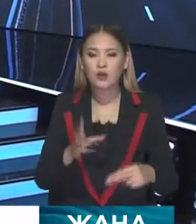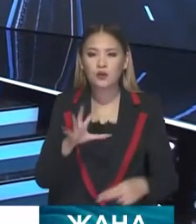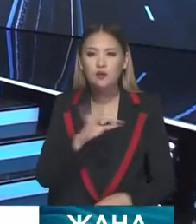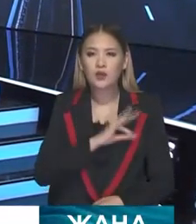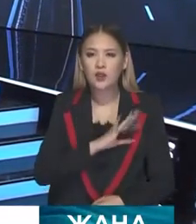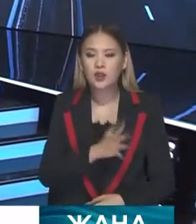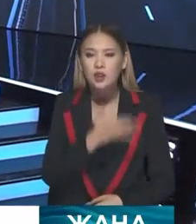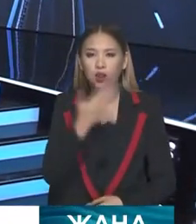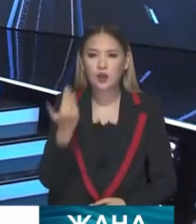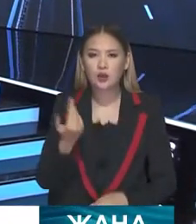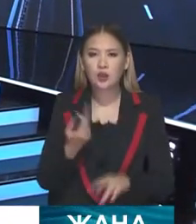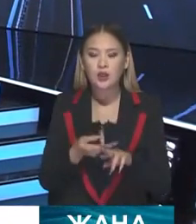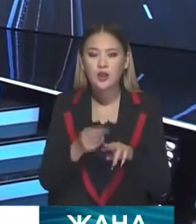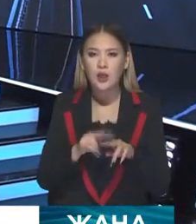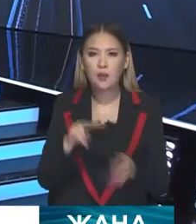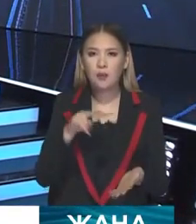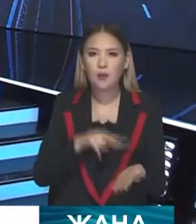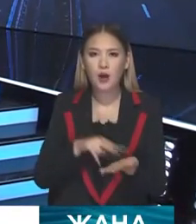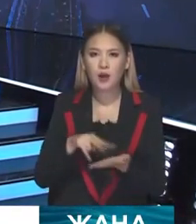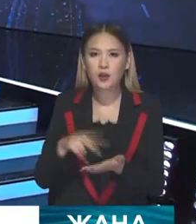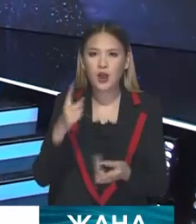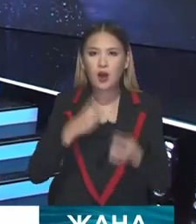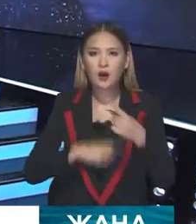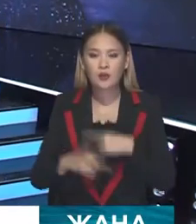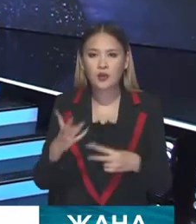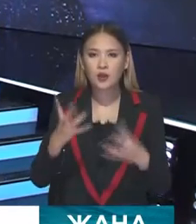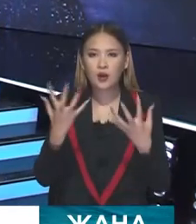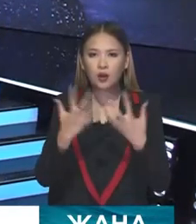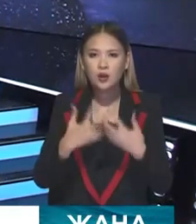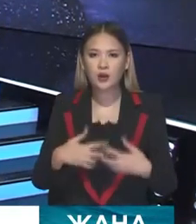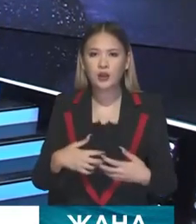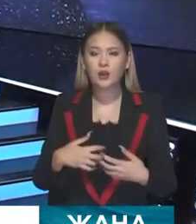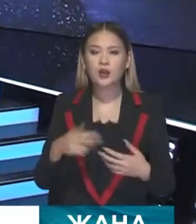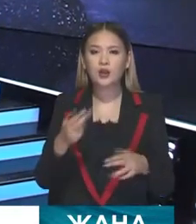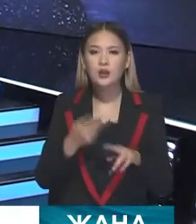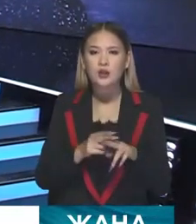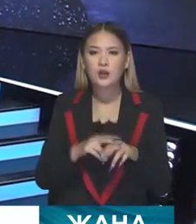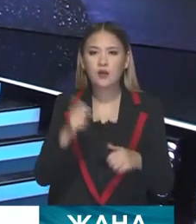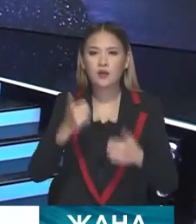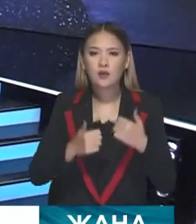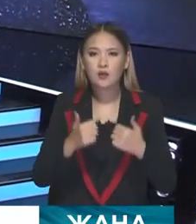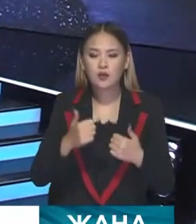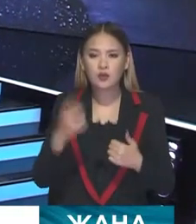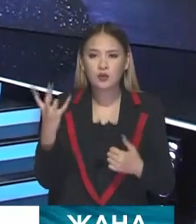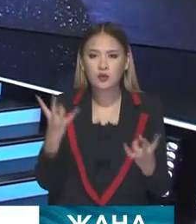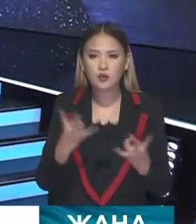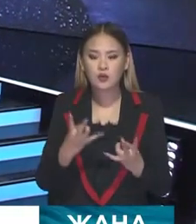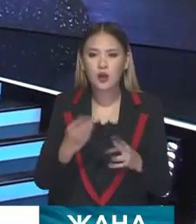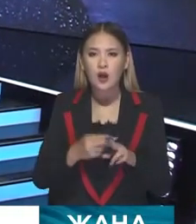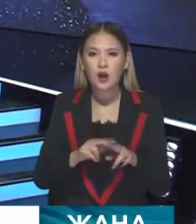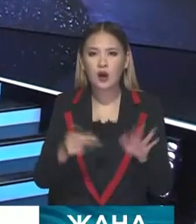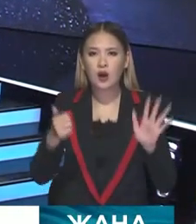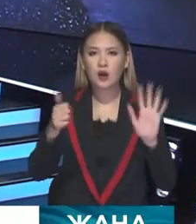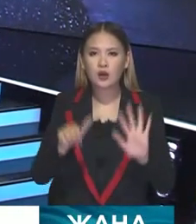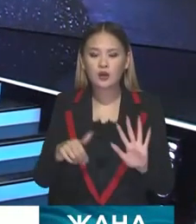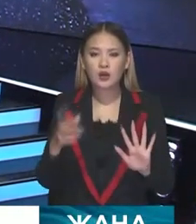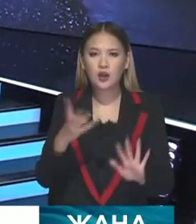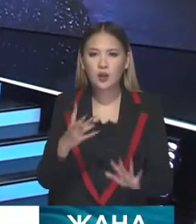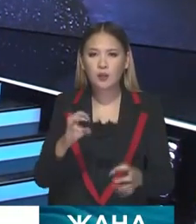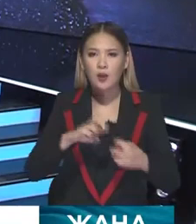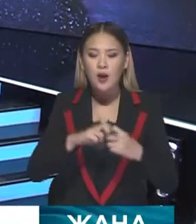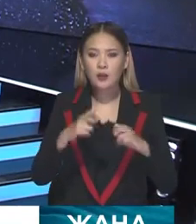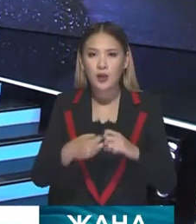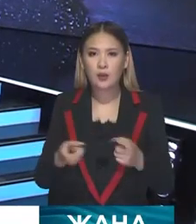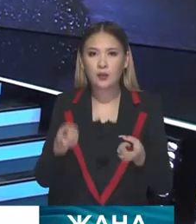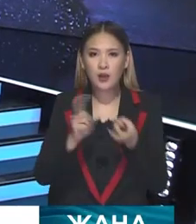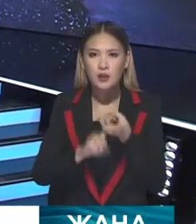Өйткені біріншіден біз бағаны қайтадан есептеуіміз керек. Тендерлік процедуралар біз бұған жоқ дегенде 6 ай жоғалтып аламыз. Вот осындай проблемаларға